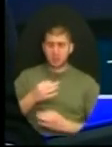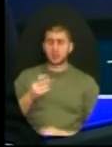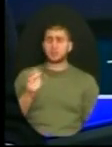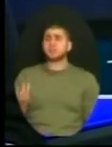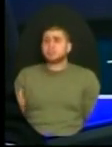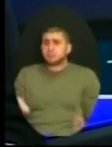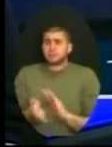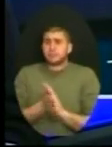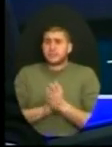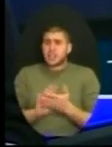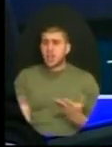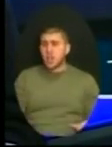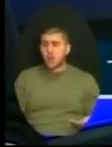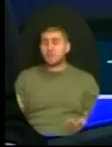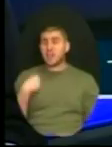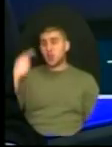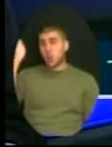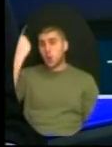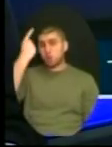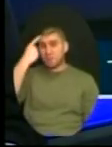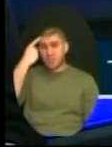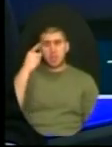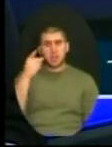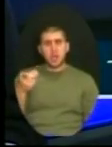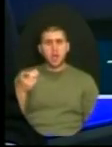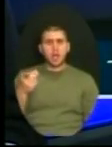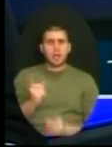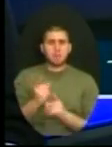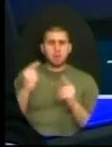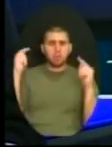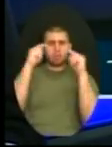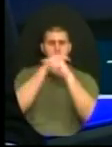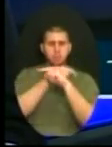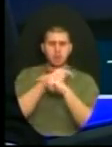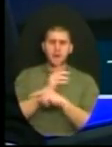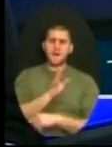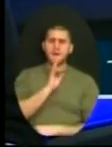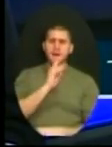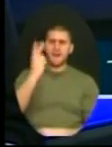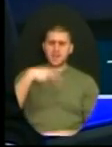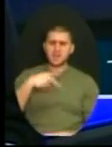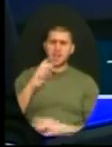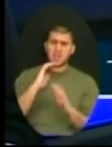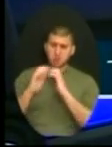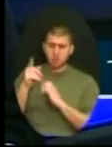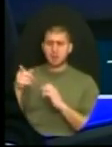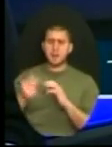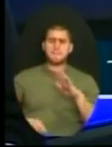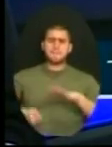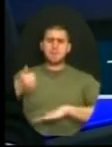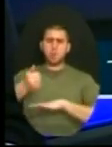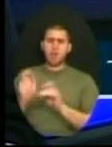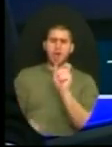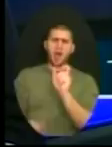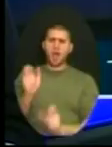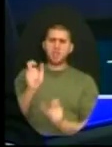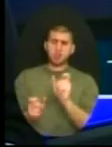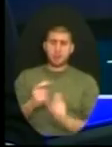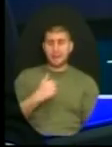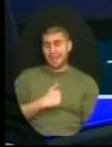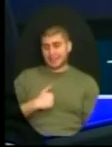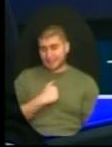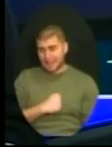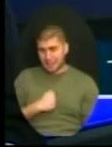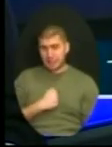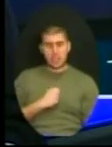לדבר, אם נפרסם או נפרסם. ואני חושבת שפה חוסר ההבנה התקשורתית שלו, הוא מנוהל בידי אנשים